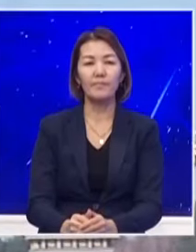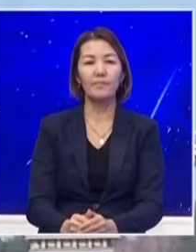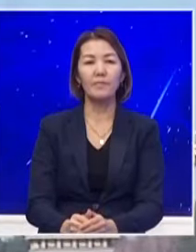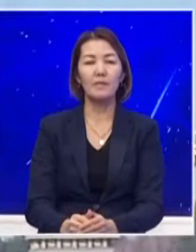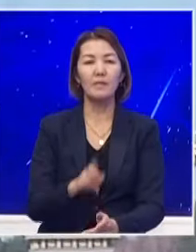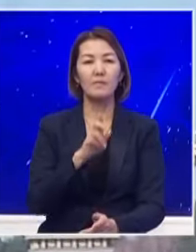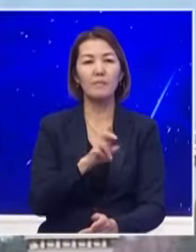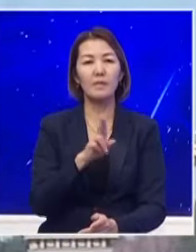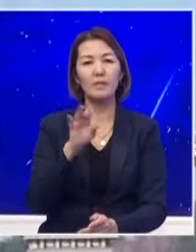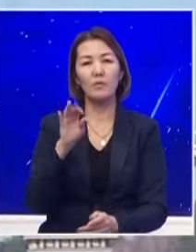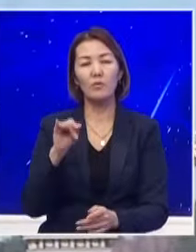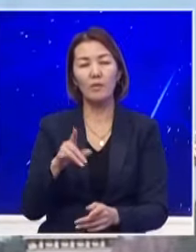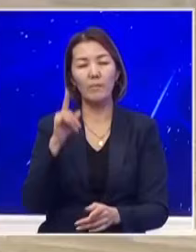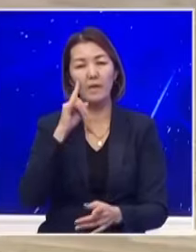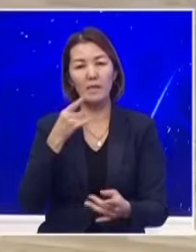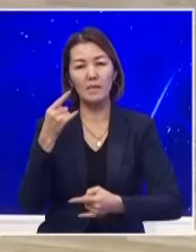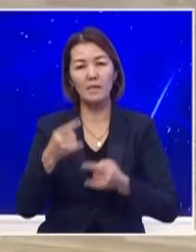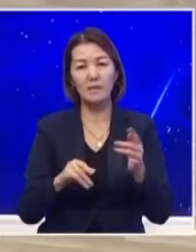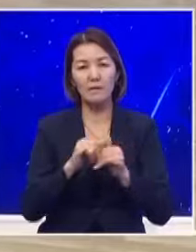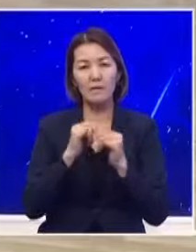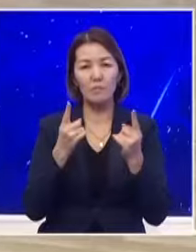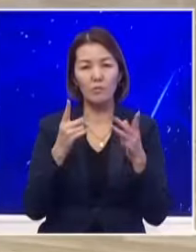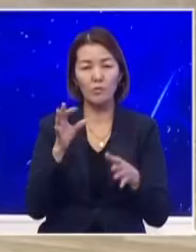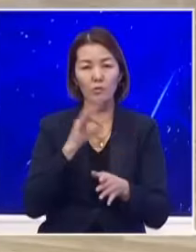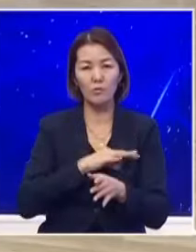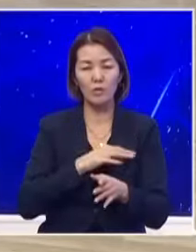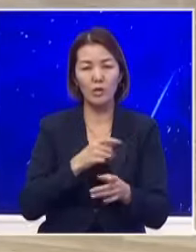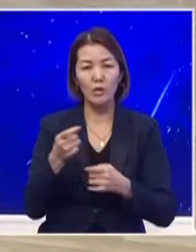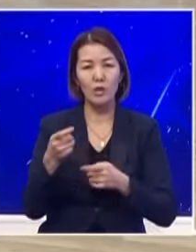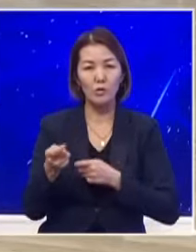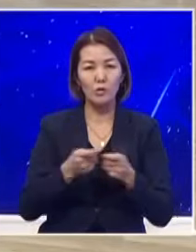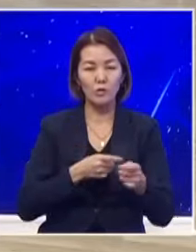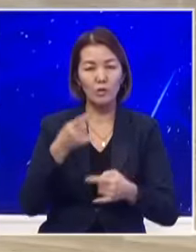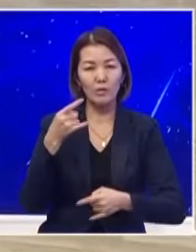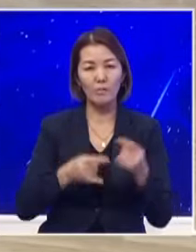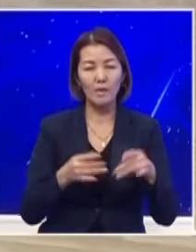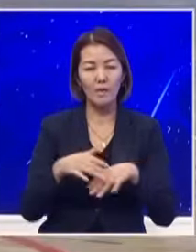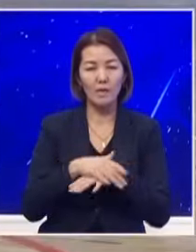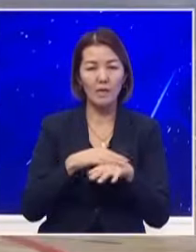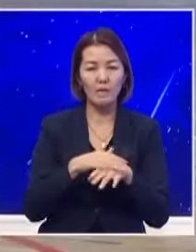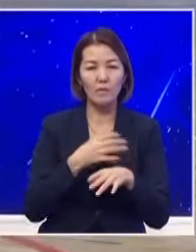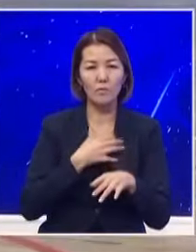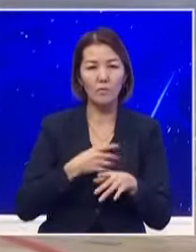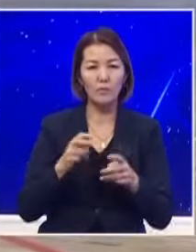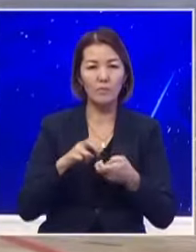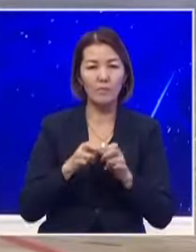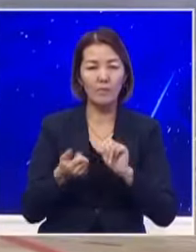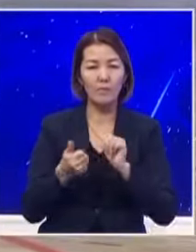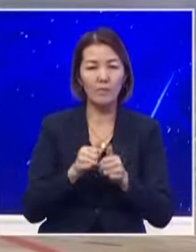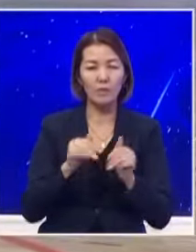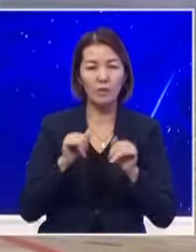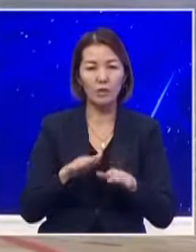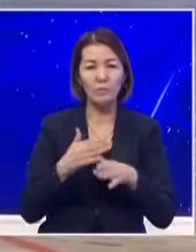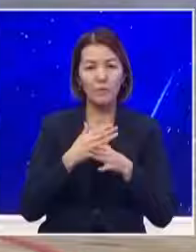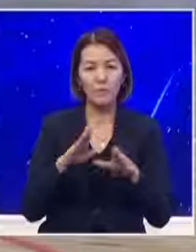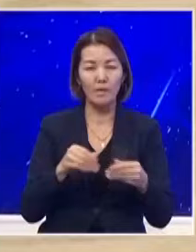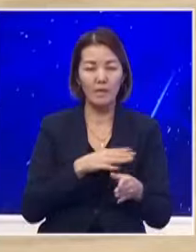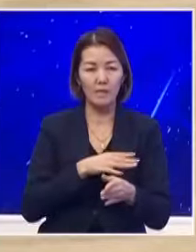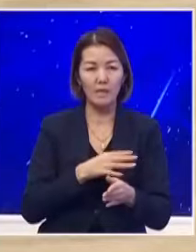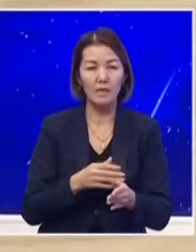Бейсен Құранбек Қазақ телевизиясының дамуына үлес қосқан тұлға. Ол жүргізген бағдарламалар халықтың өзекті мәселесін көтеріп, шешімін табуына өзіндік ықпал